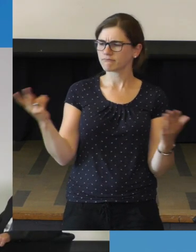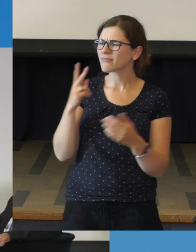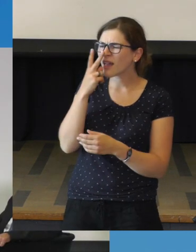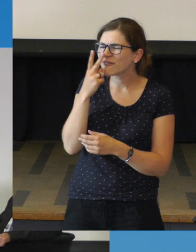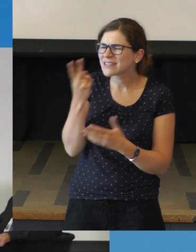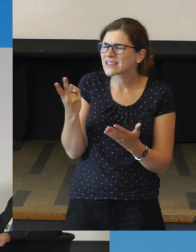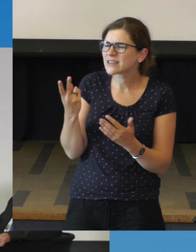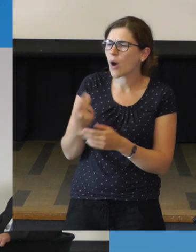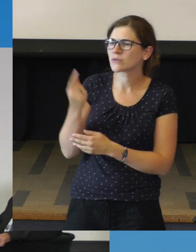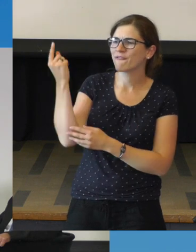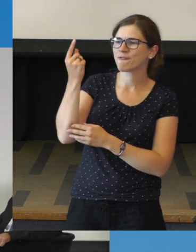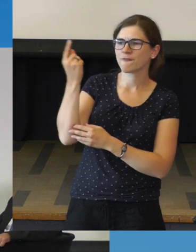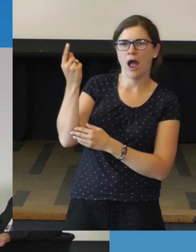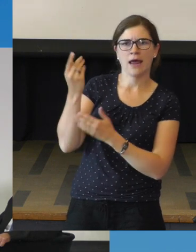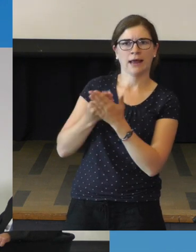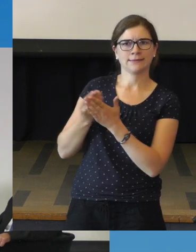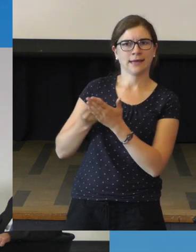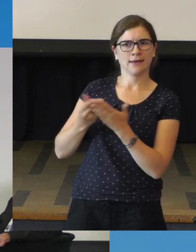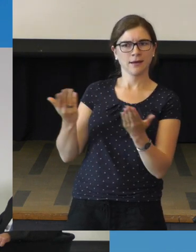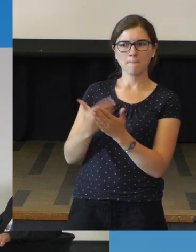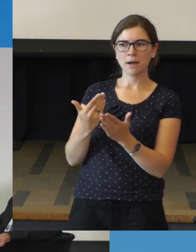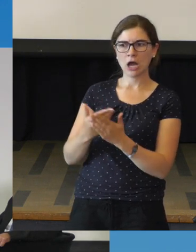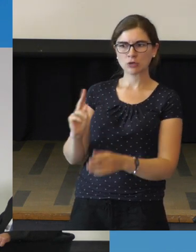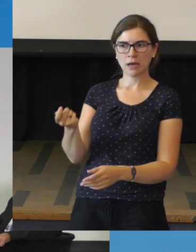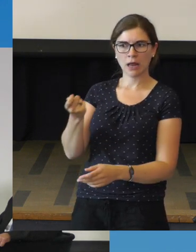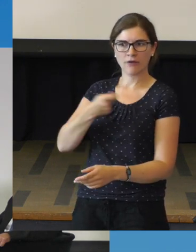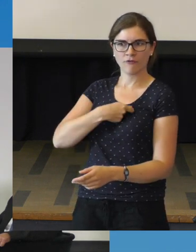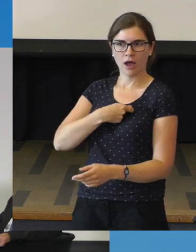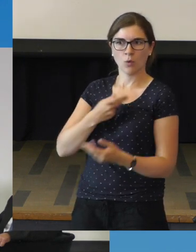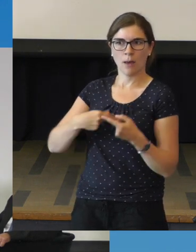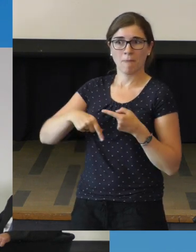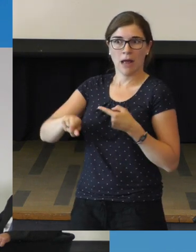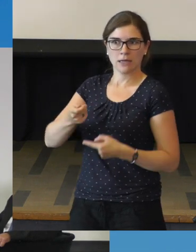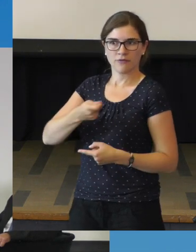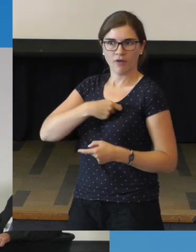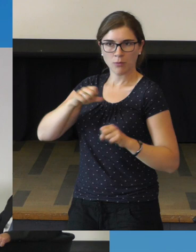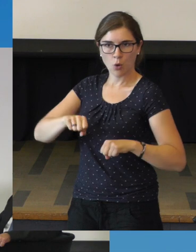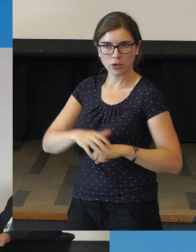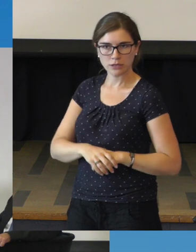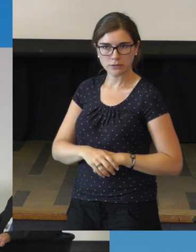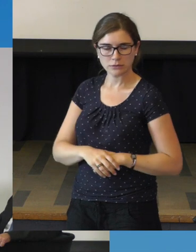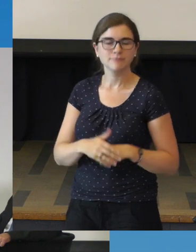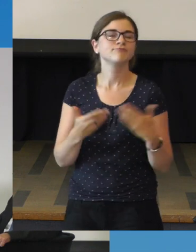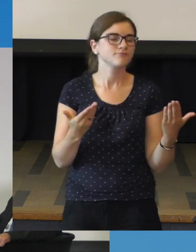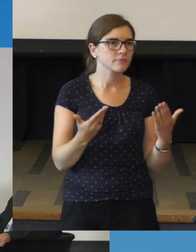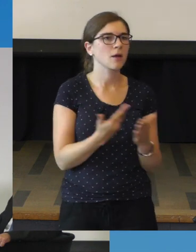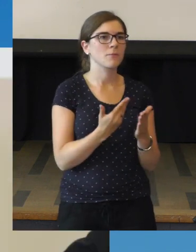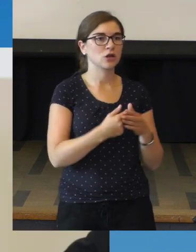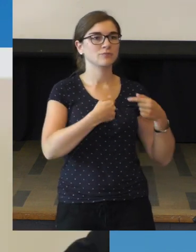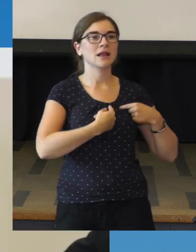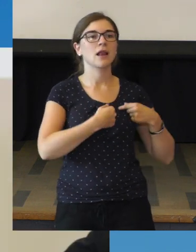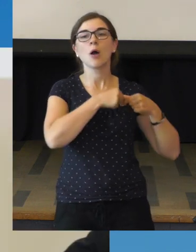eindeutige Warnanzeichen, da ist ein Herzinfarkt oder da droht ein Herzinfarkt? Also die klassischen Beschwerden sind die Beschwerden hinter dem